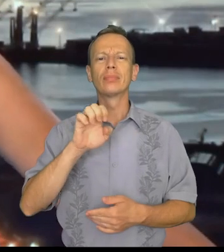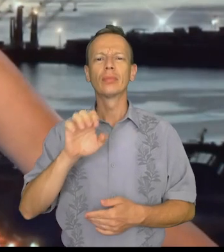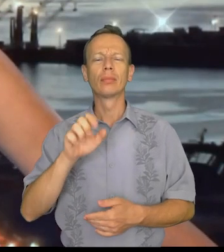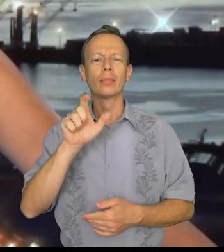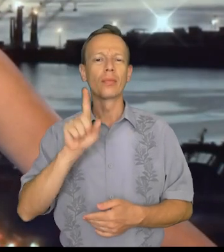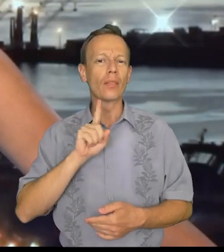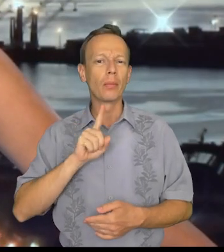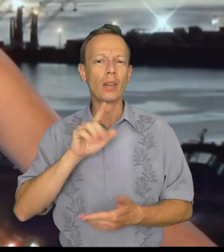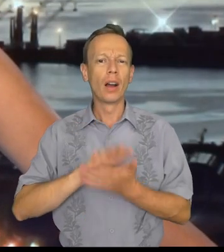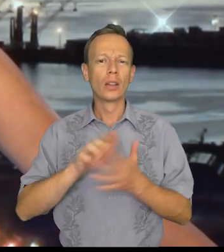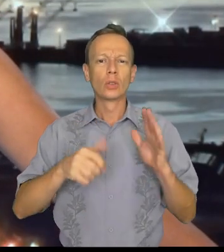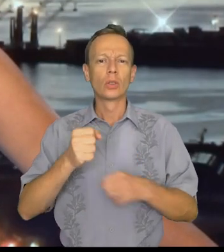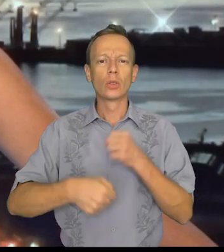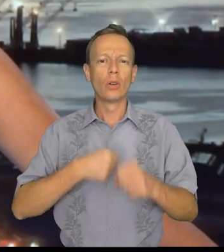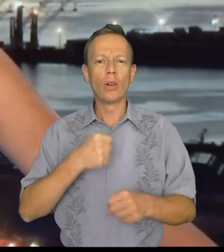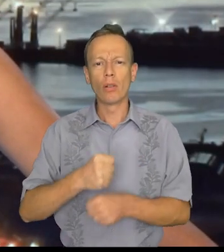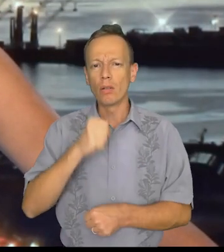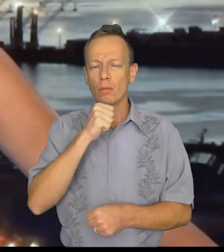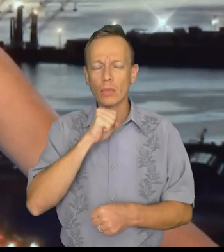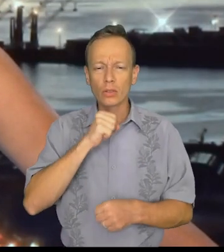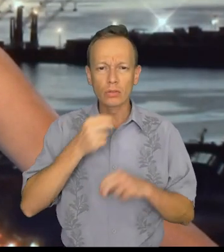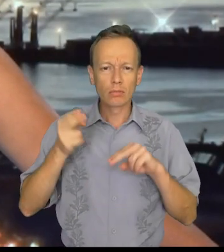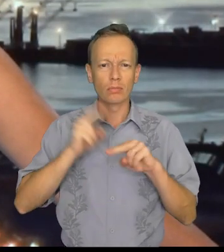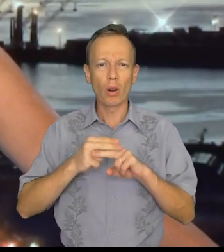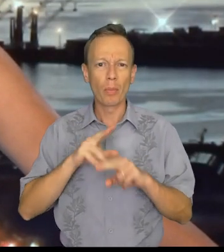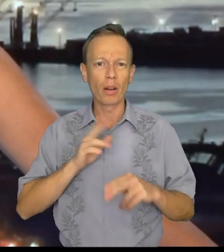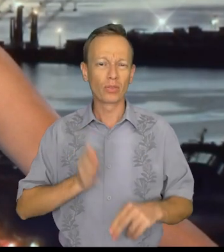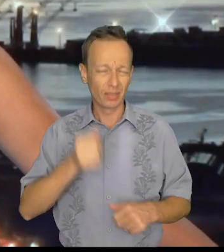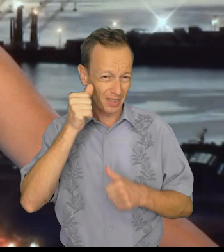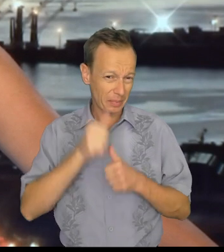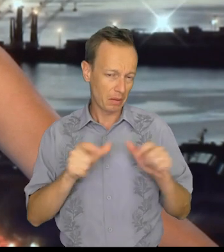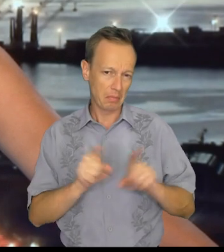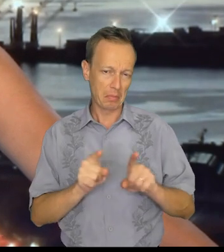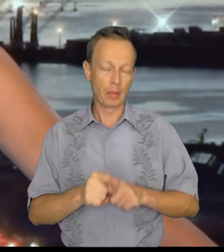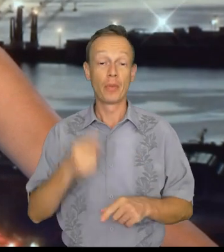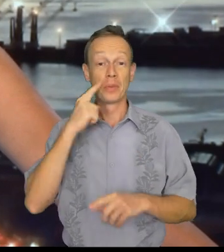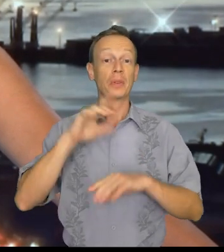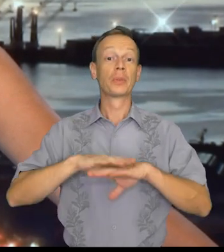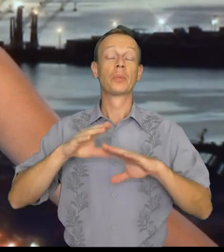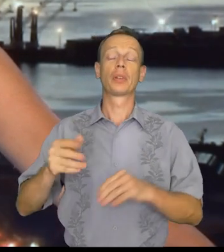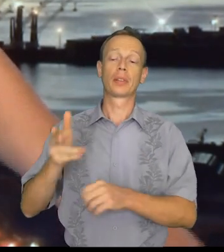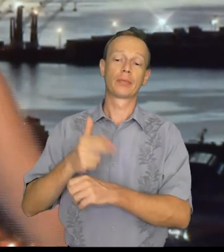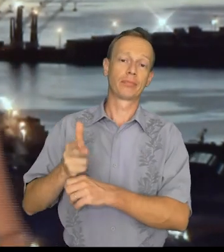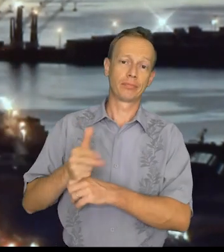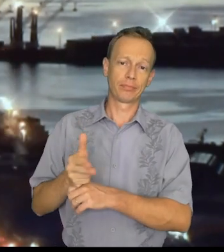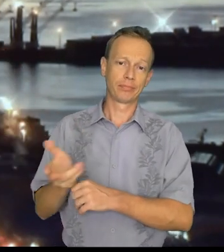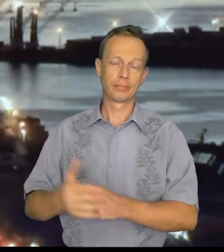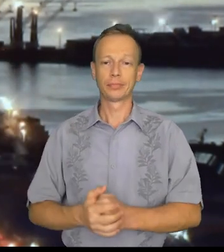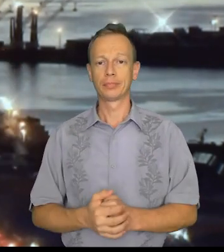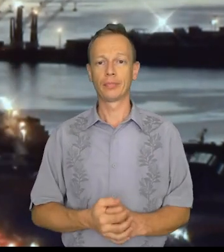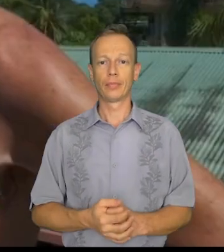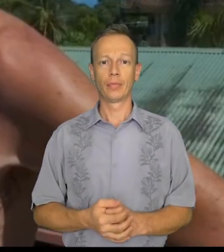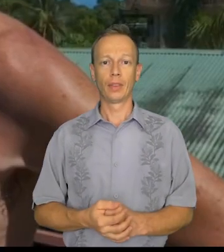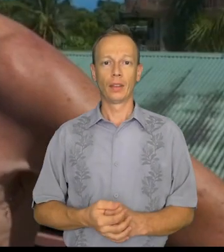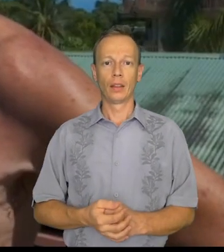sexagénaire. On écoute Jano Chikuta, témoin de l'attaque, interrogé par Ariwe Hotif Afana et Patrick Tinsing. Il